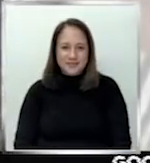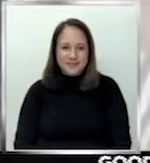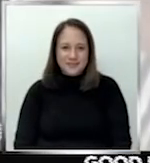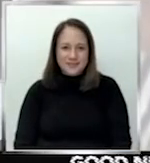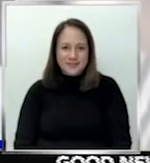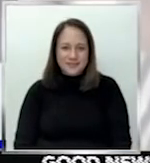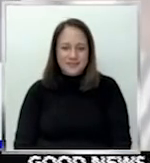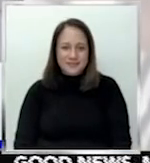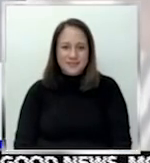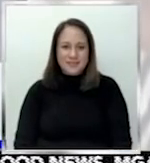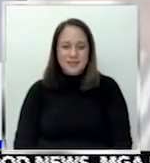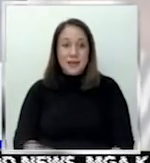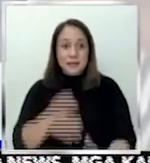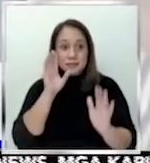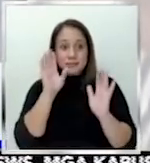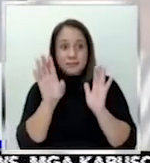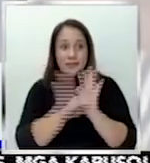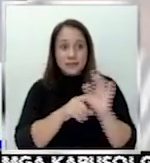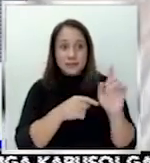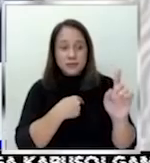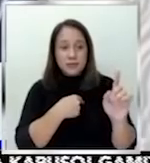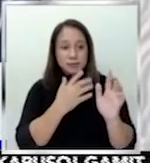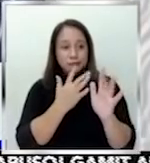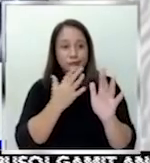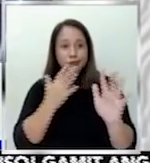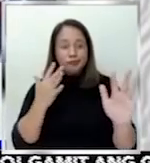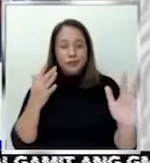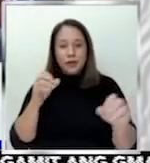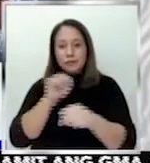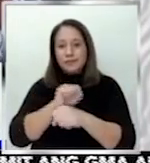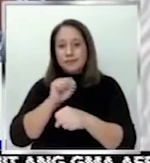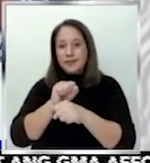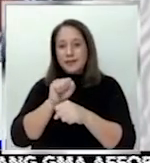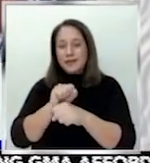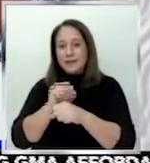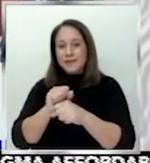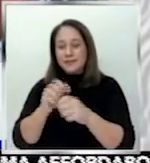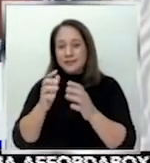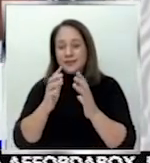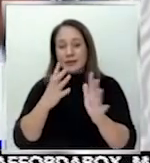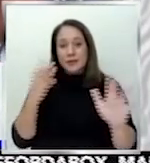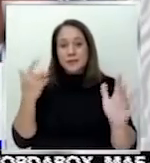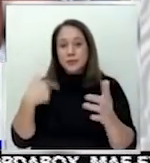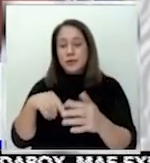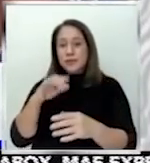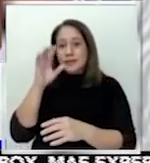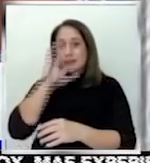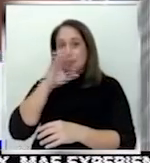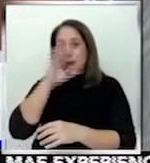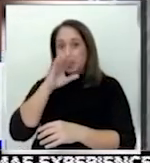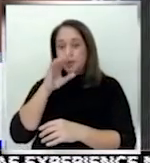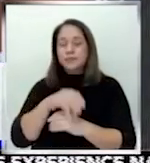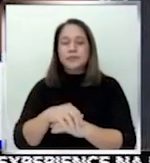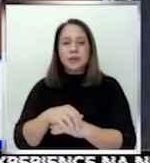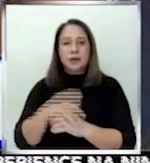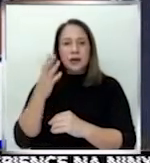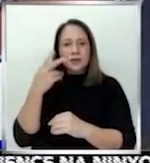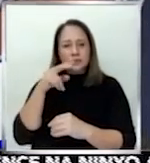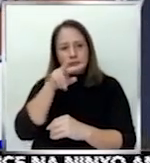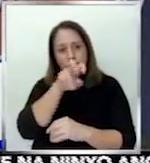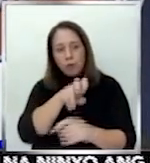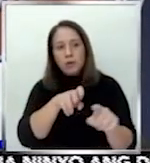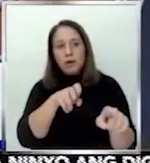Kuha ang litratong ito ng pila sa isang job fair sa Bogos City, Cebu nitong January 29. Makikita ang isang may edad ng lalaki sa